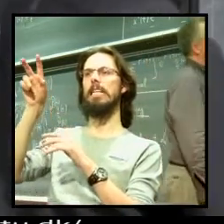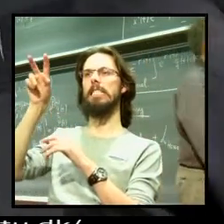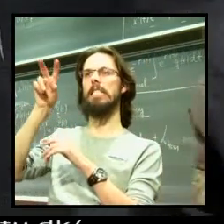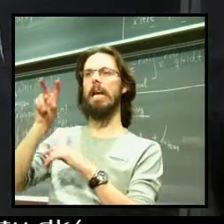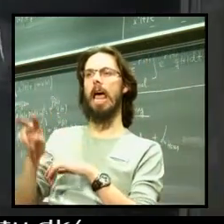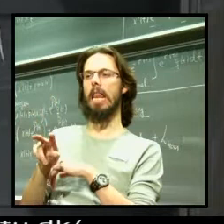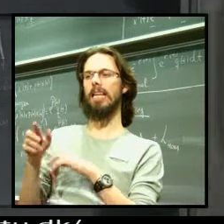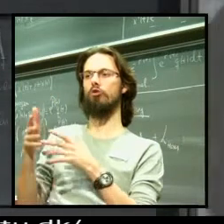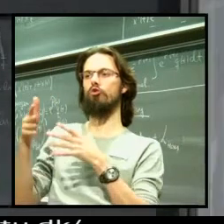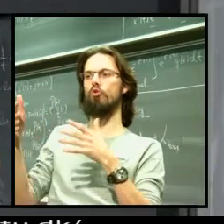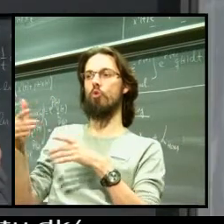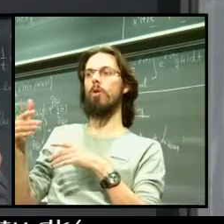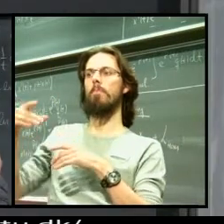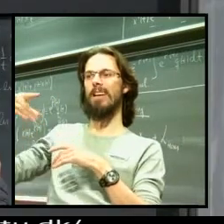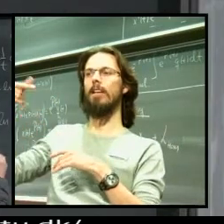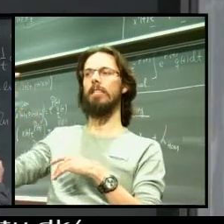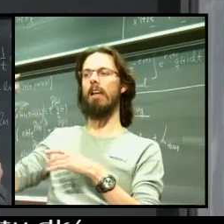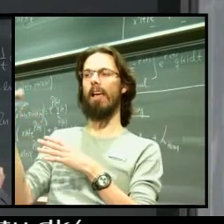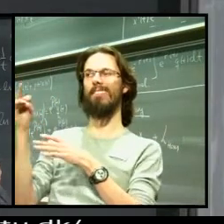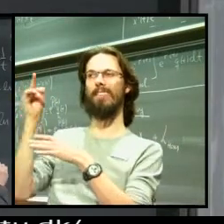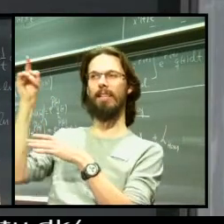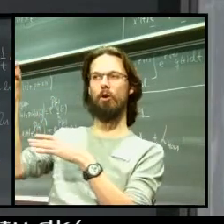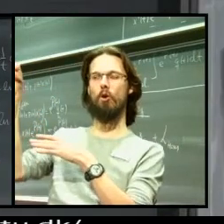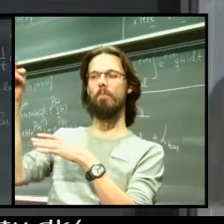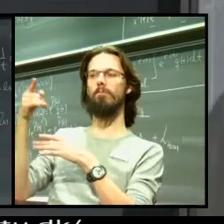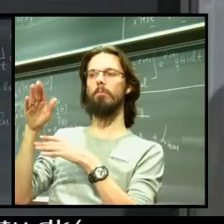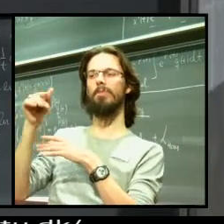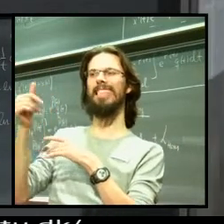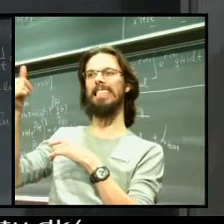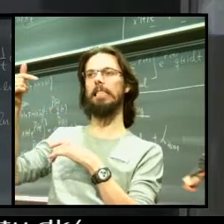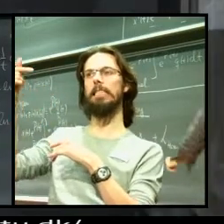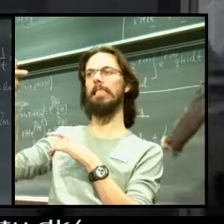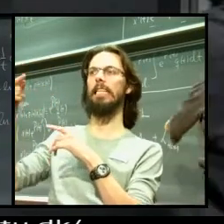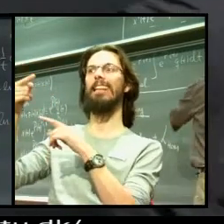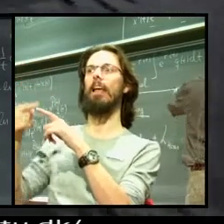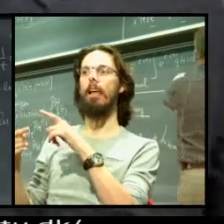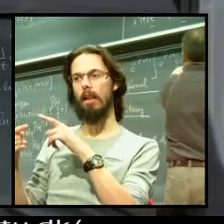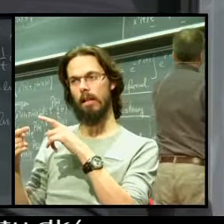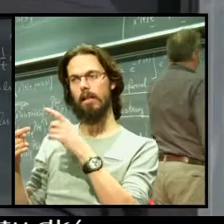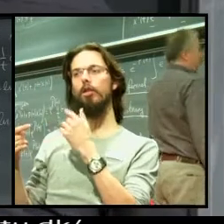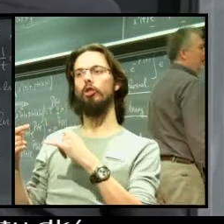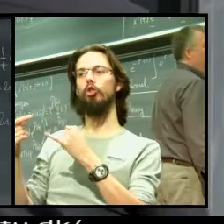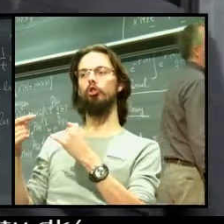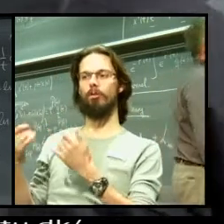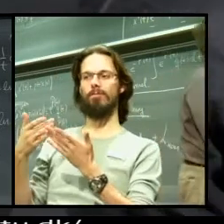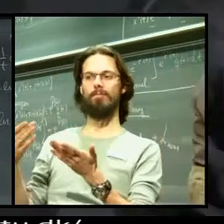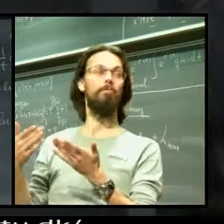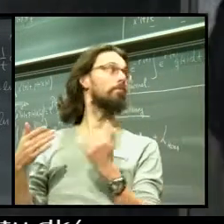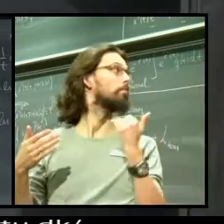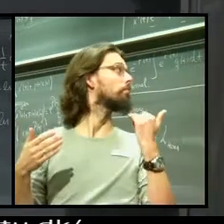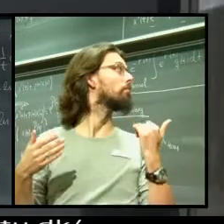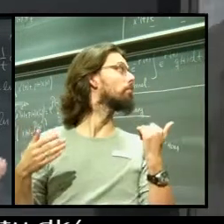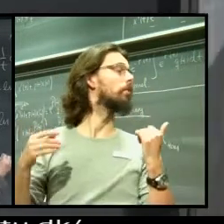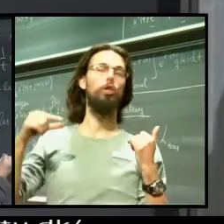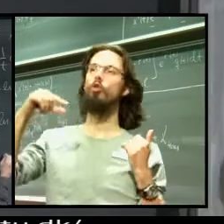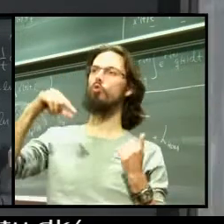PRT, det var den, der stod deroppe. Det var en tiendedel. Og så står der q af t.